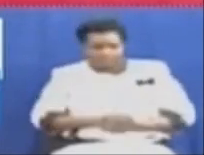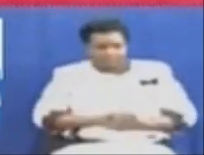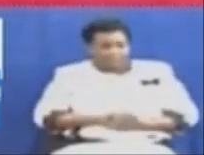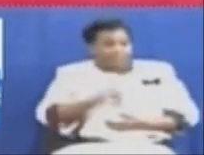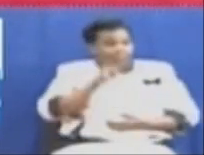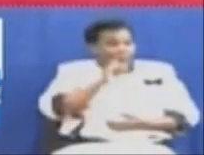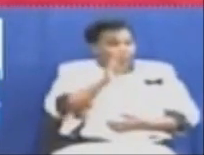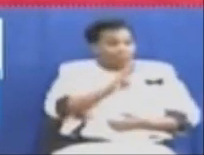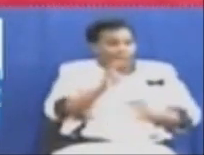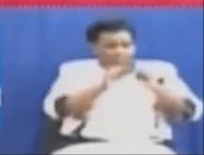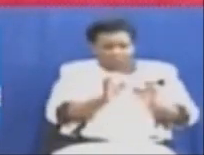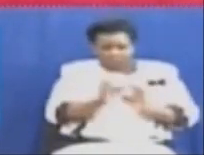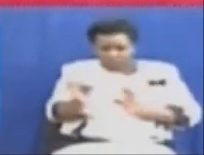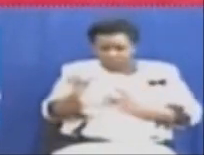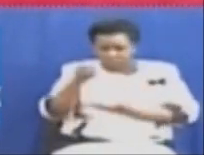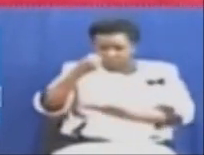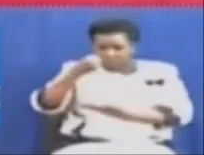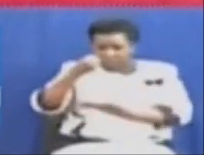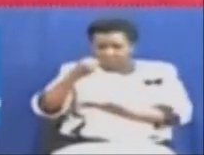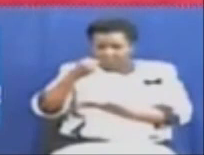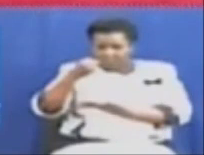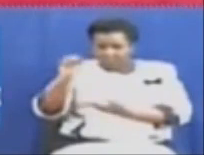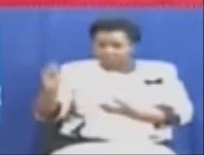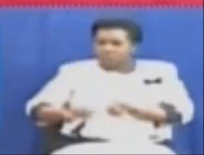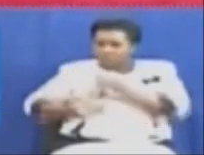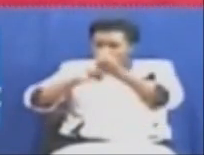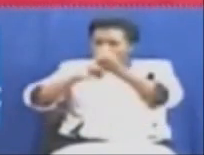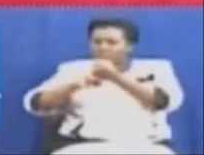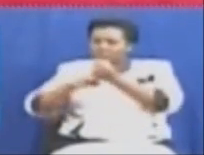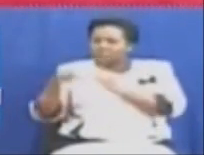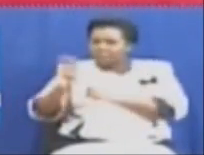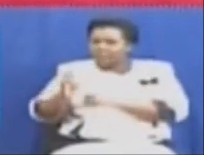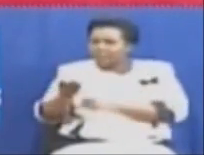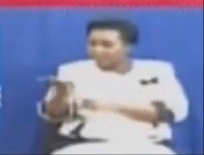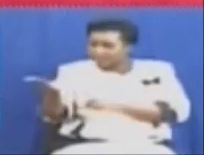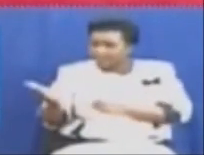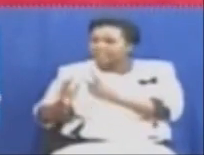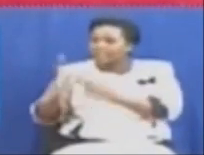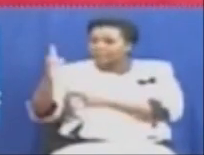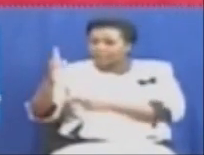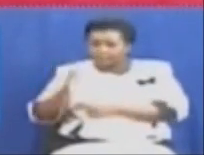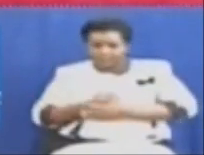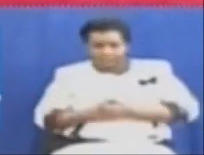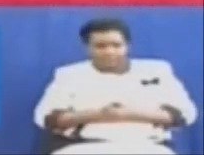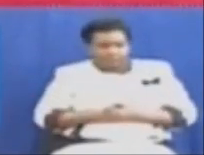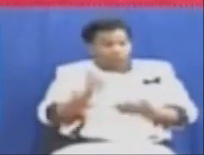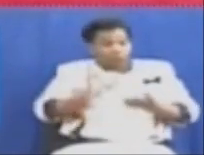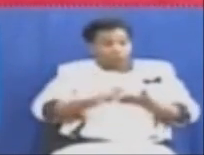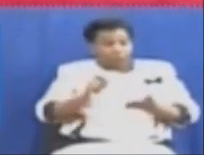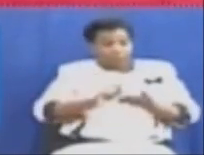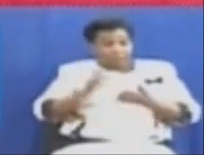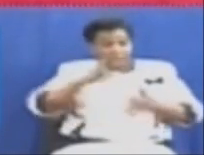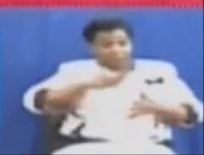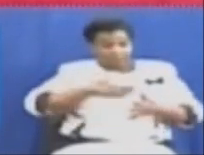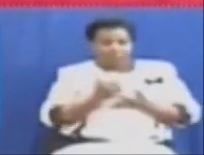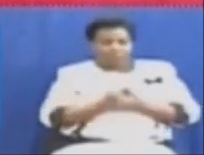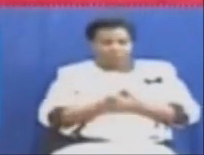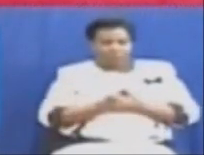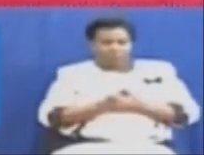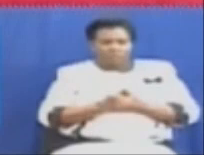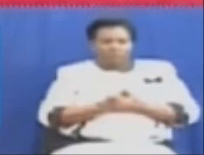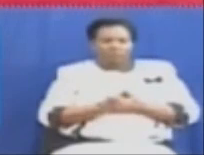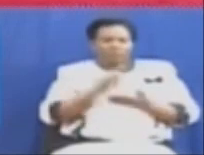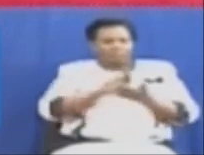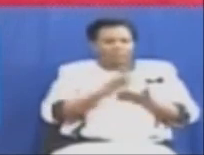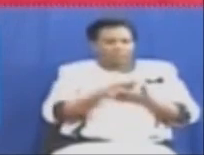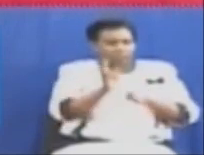Mheshimiwa Naibu Spika, kwa niaba ya Waziri wa Nchi Ofisi ya TAMISEMI, naomba kujibu swali la Mheshimiwa Kambara Wile Kole, mbunge wa